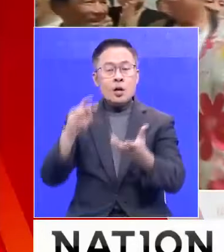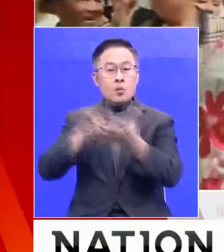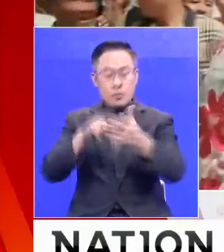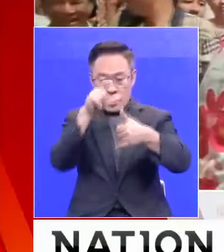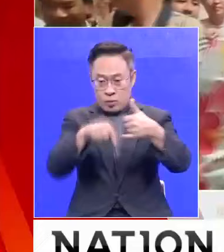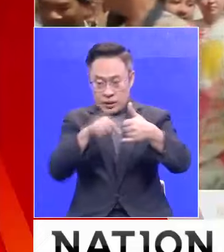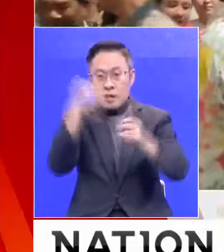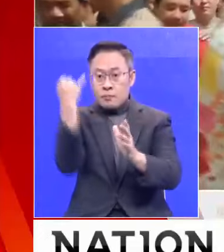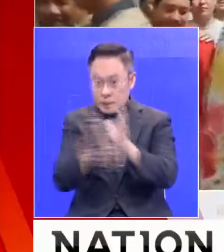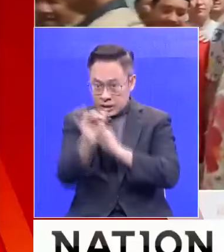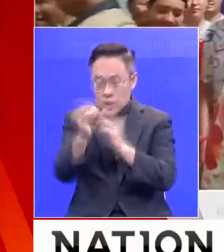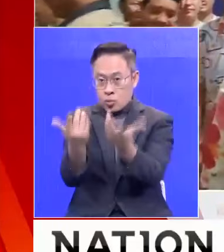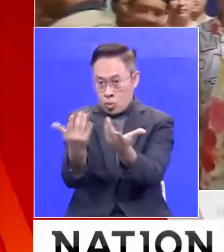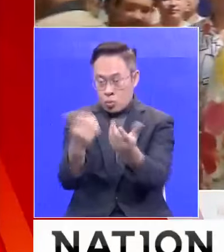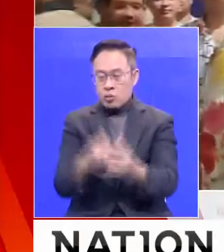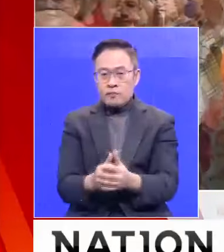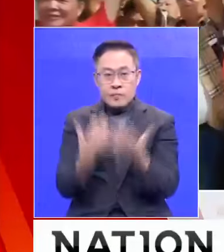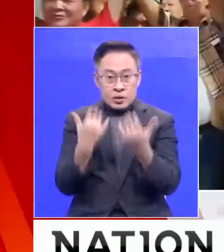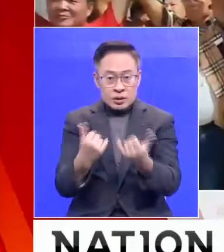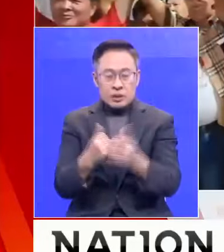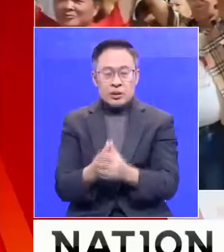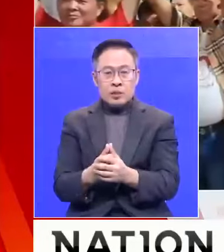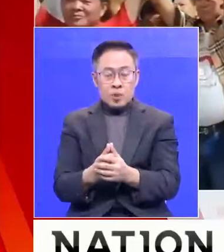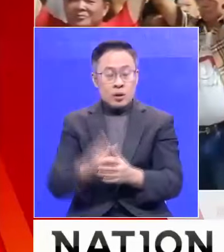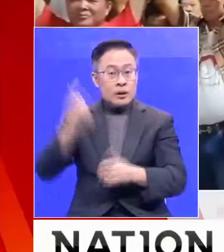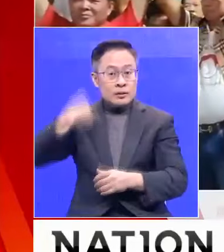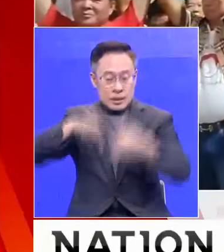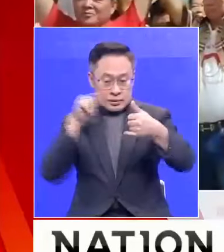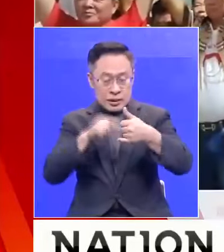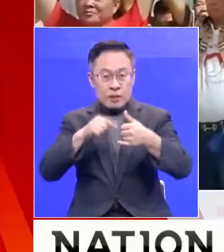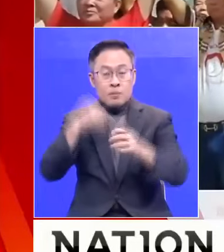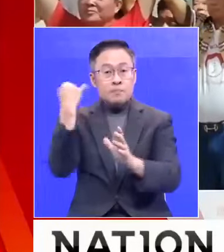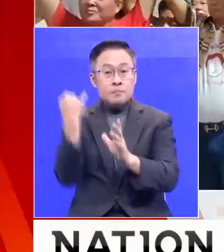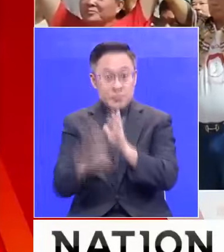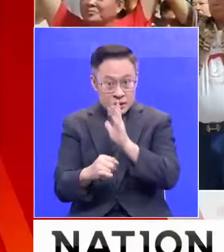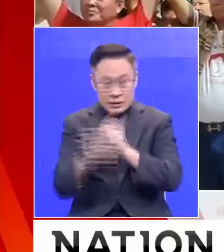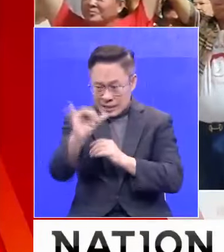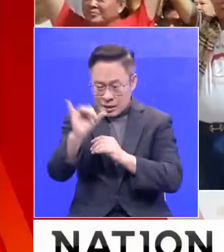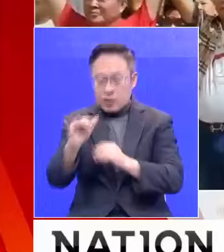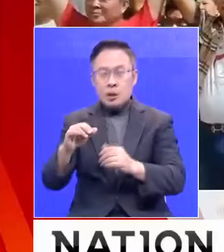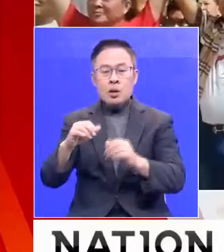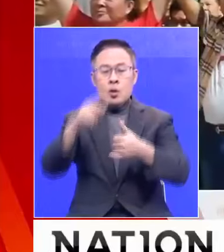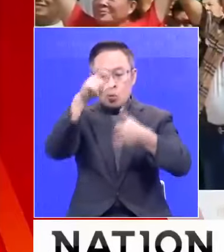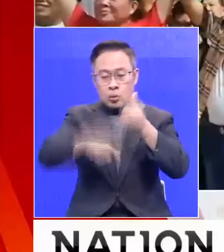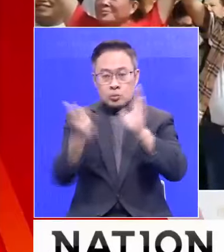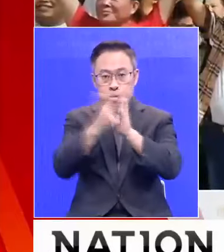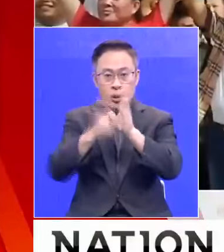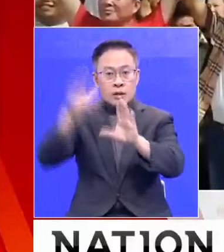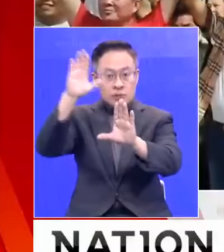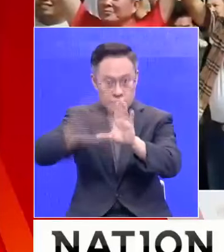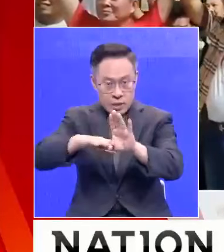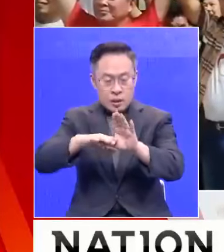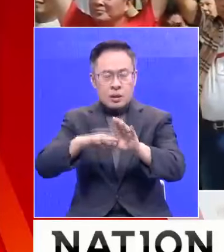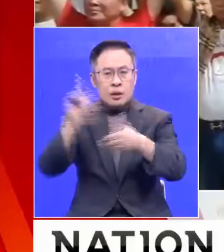อนต่อไปก็ต้องรอกกต.ค่ะว่าจะประกาศรับรองให้คุณชาญเป็นนายกอบจ.ปทุมธานีหรือเปล่าซึ่งก็ต้องรอกกต.รับร